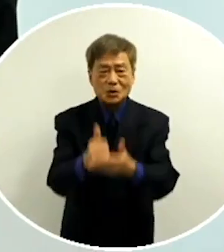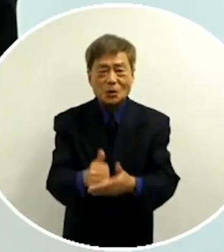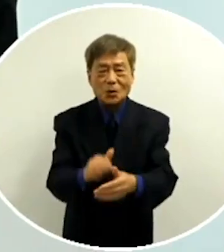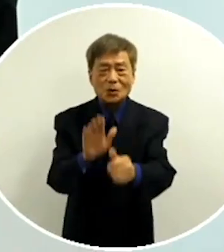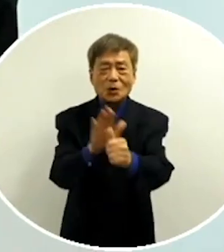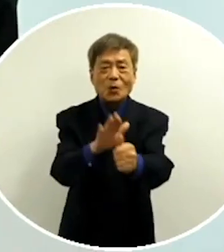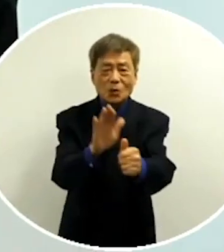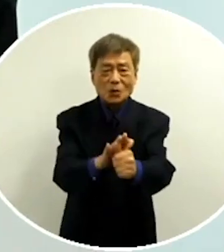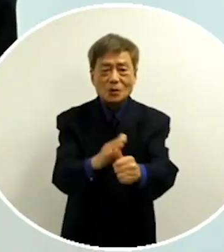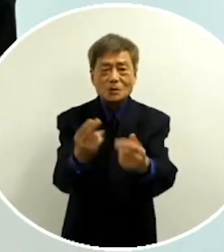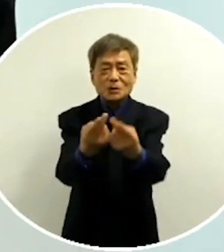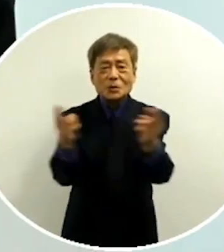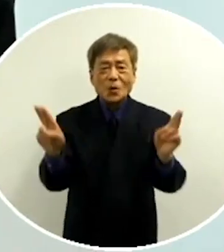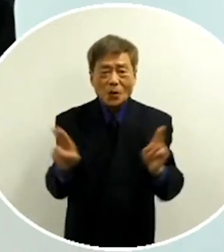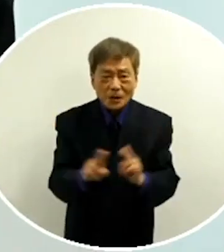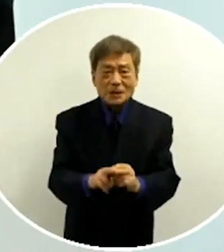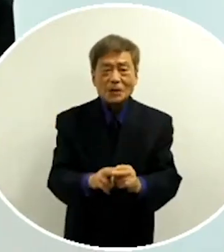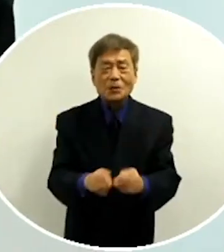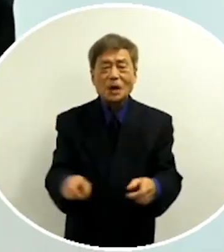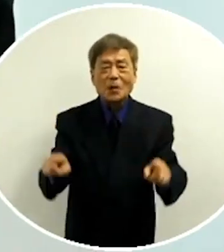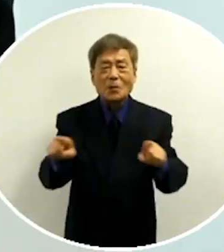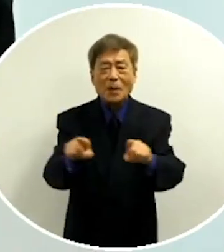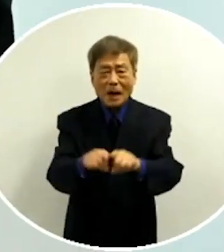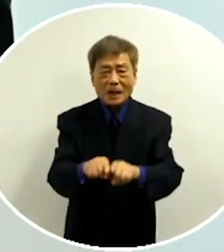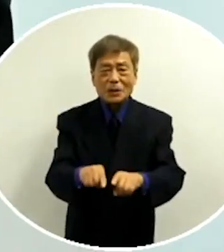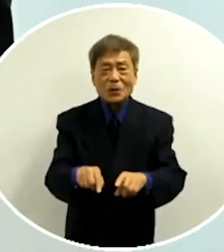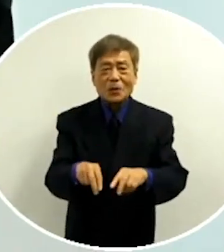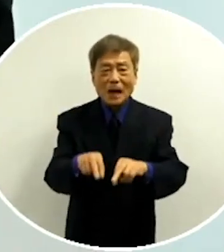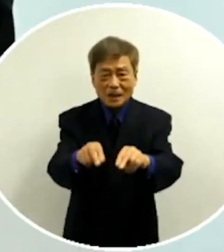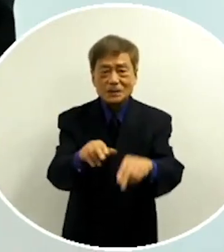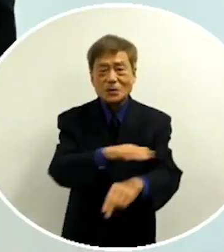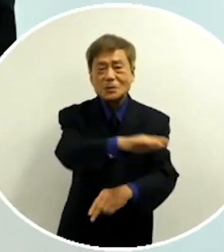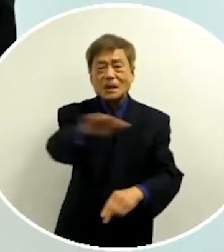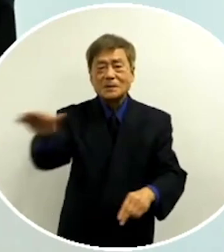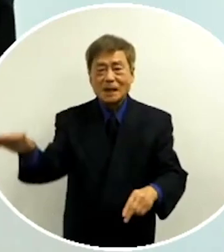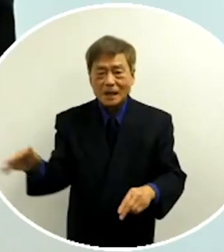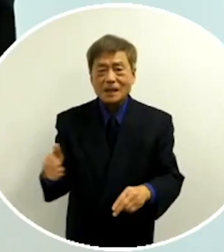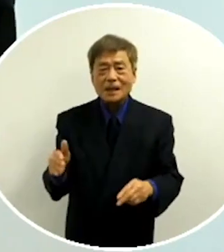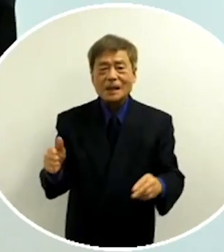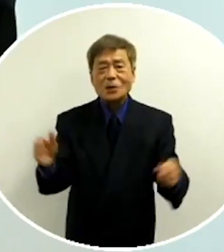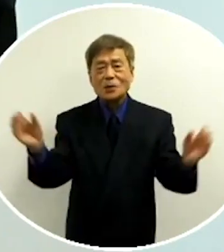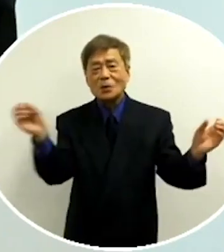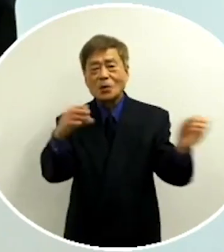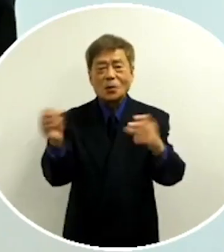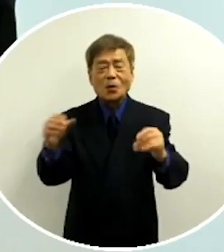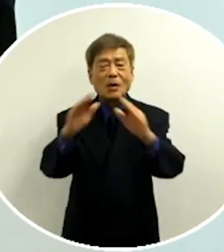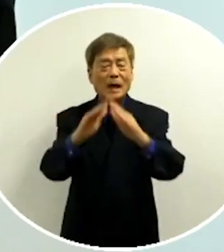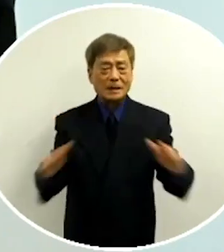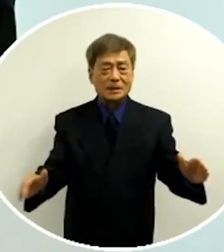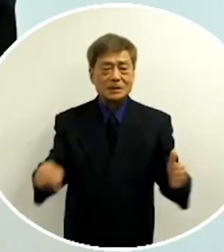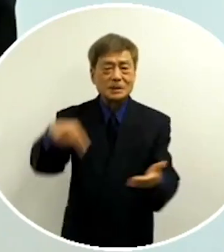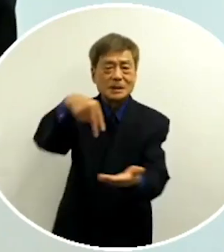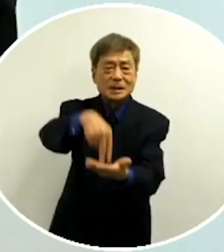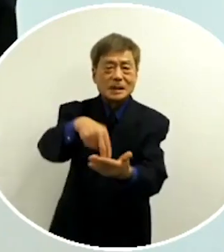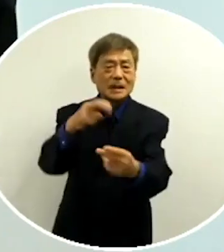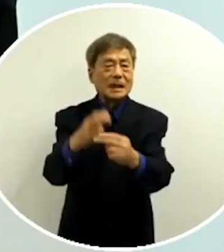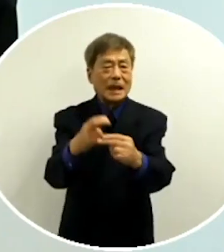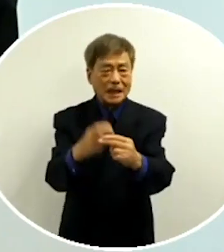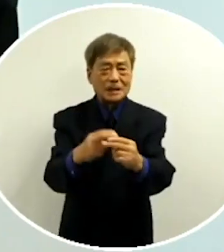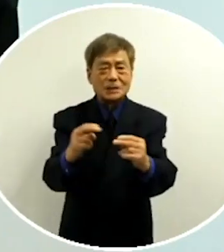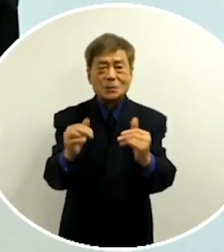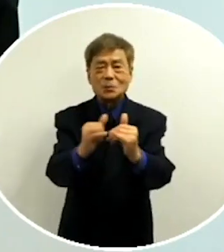そしてパートナーズによる討論会でございます下権民主党代表選挙規則